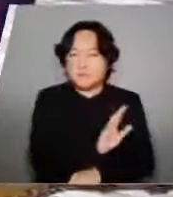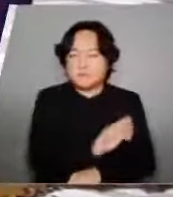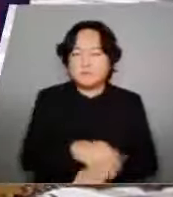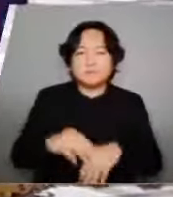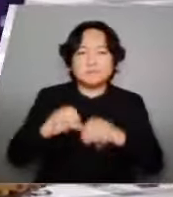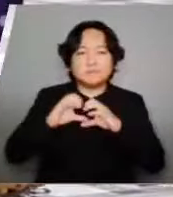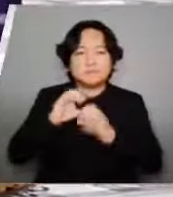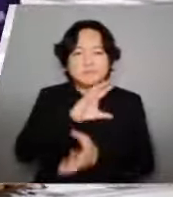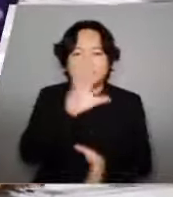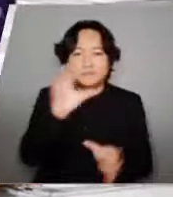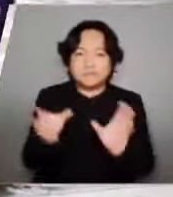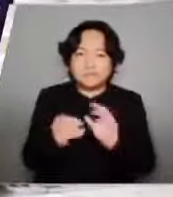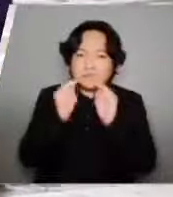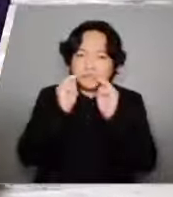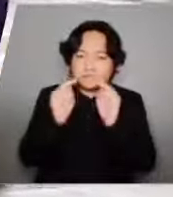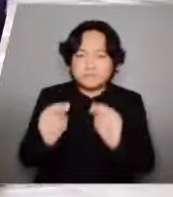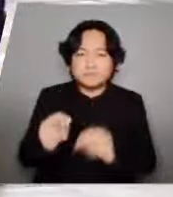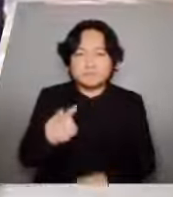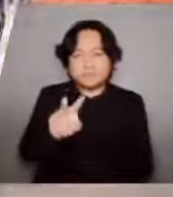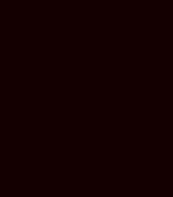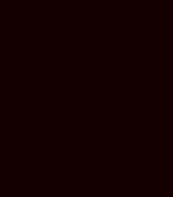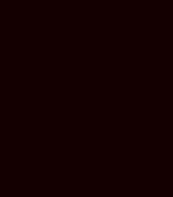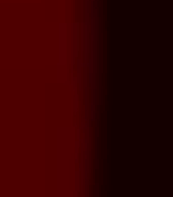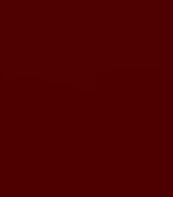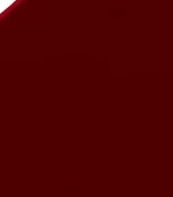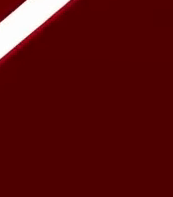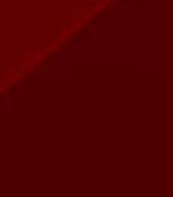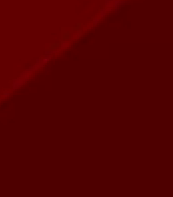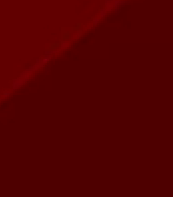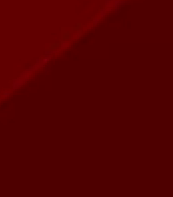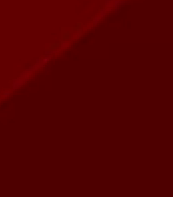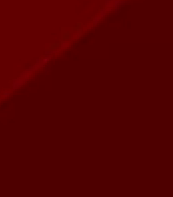Mariz Umali ang inyong saksi.